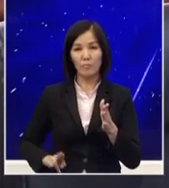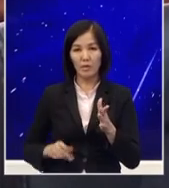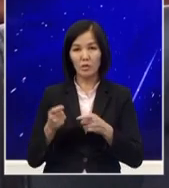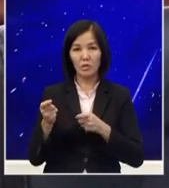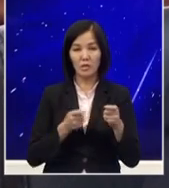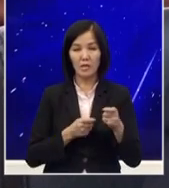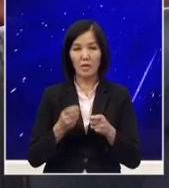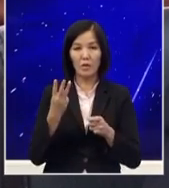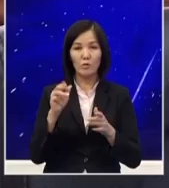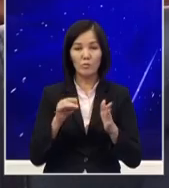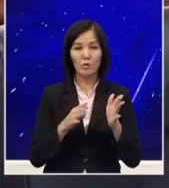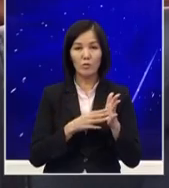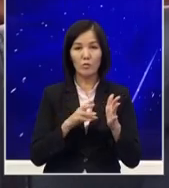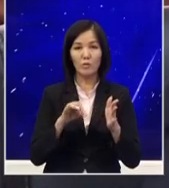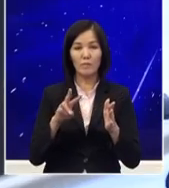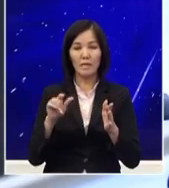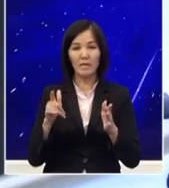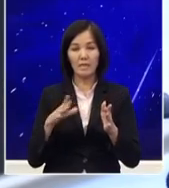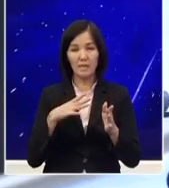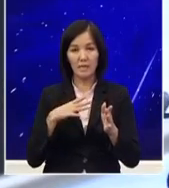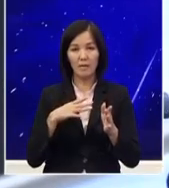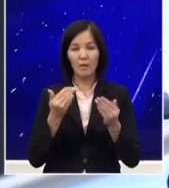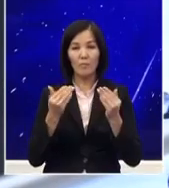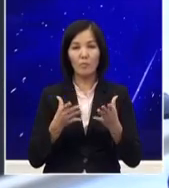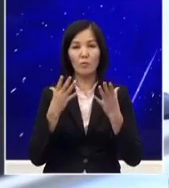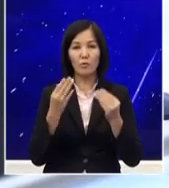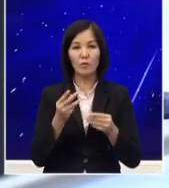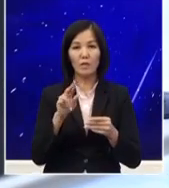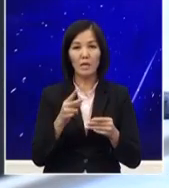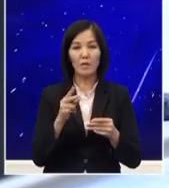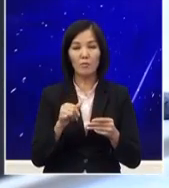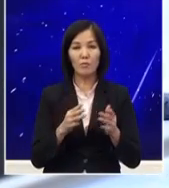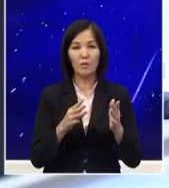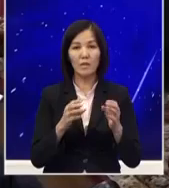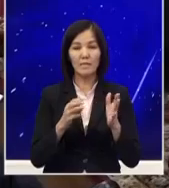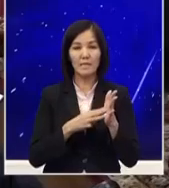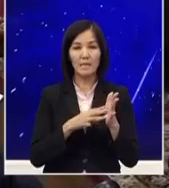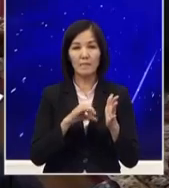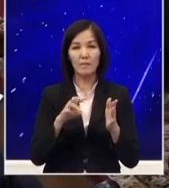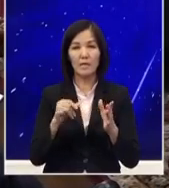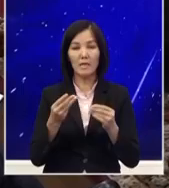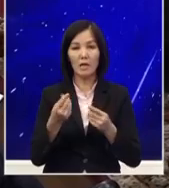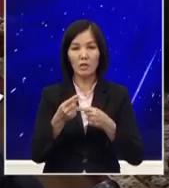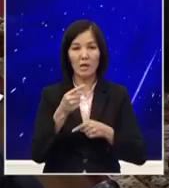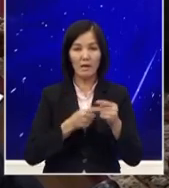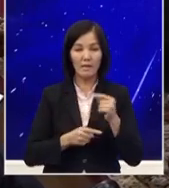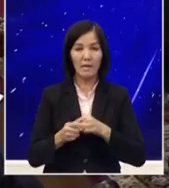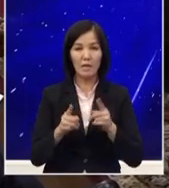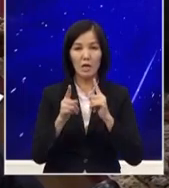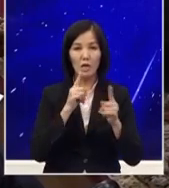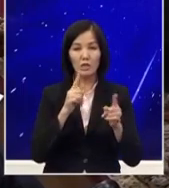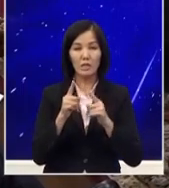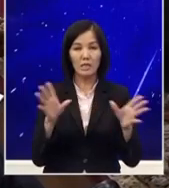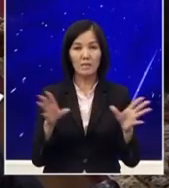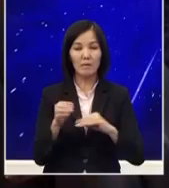шығын 3,6 миллиард теңгені құрап отыр. Бүгінде 2,8 миллиард теңге өтелген. Жиында Амандық Баталов